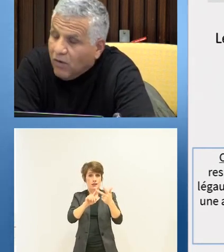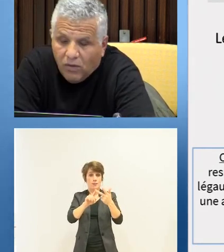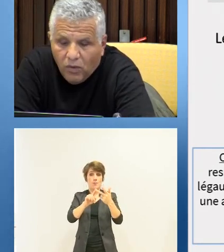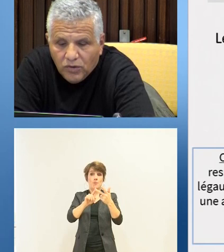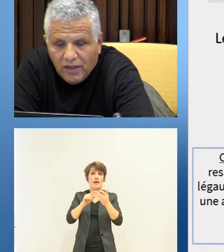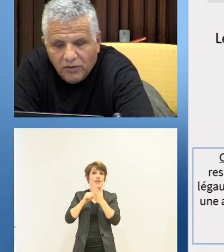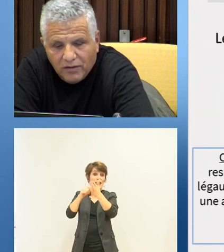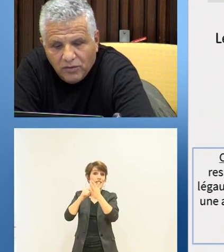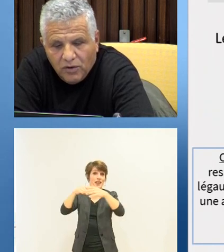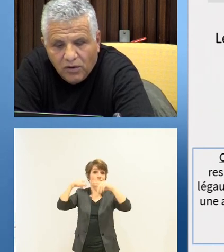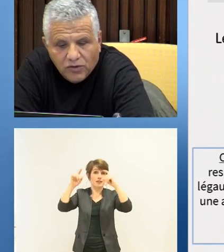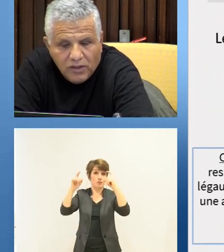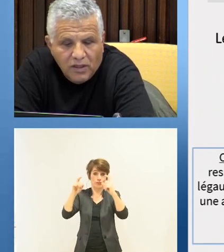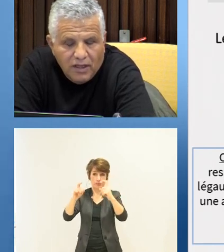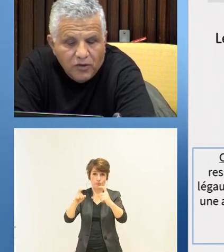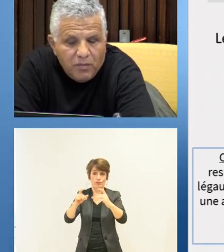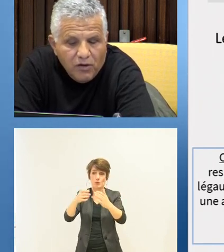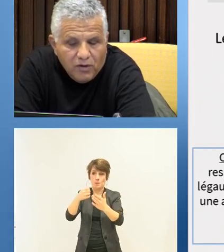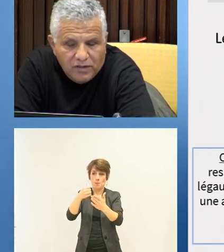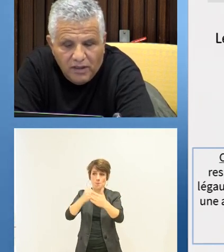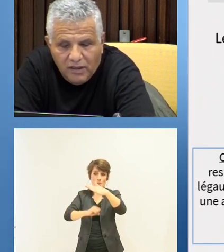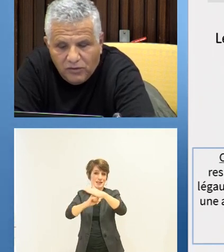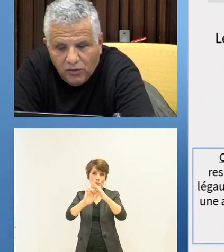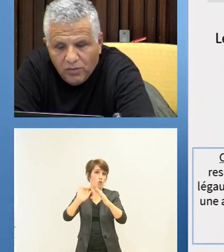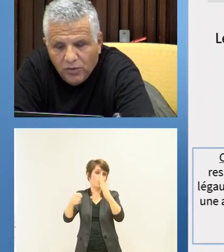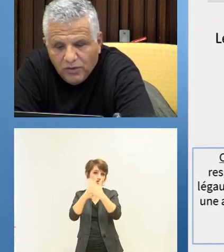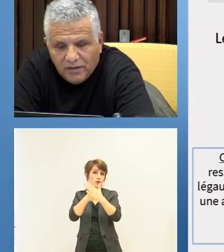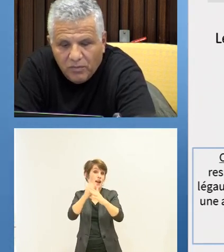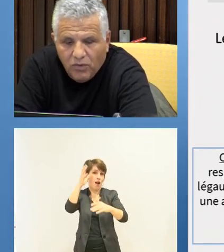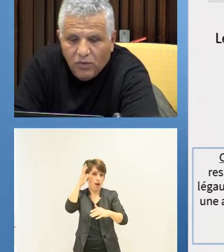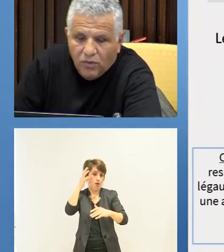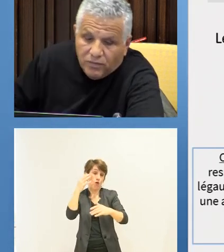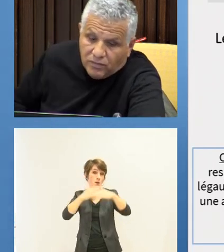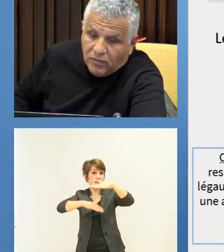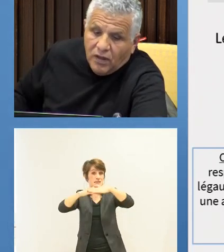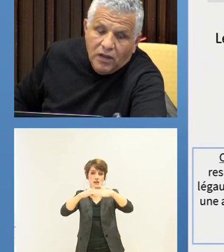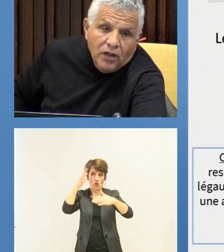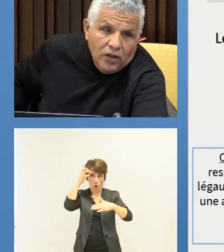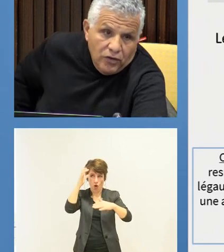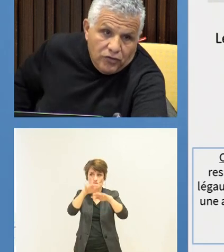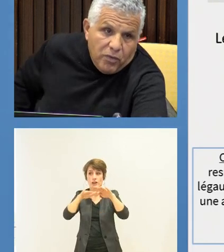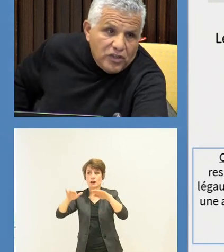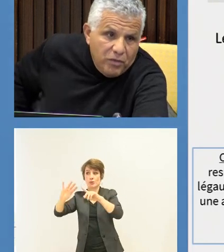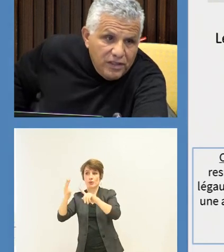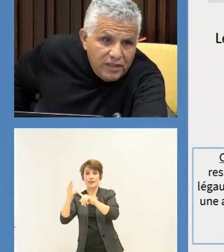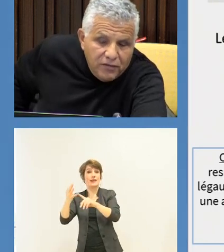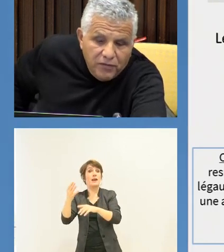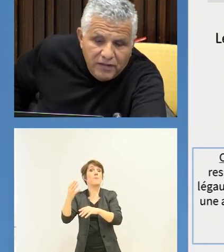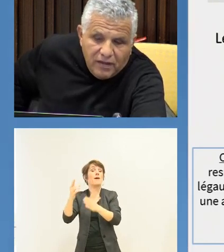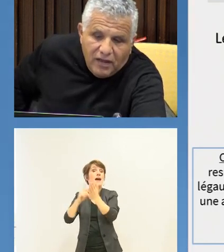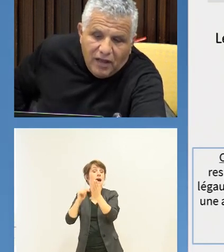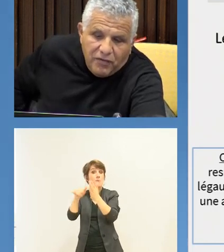endettement au delà de la zone orange et ne pas augmenter les taux communaux des impôts locaux ce projet politique